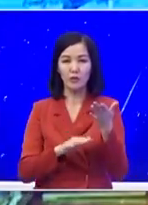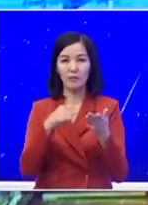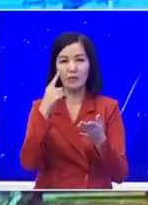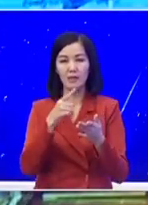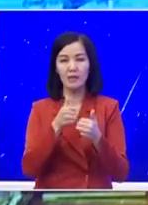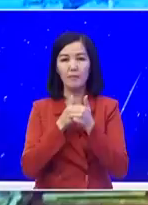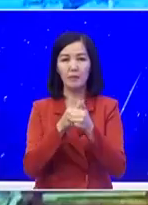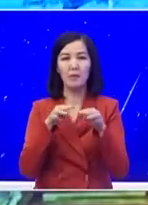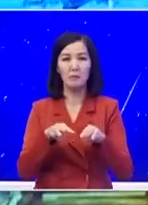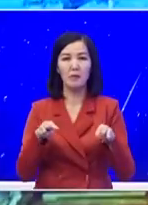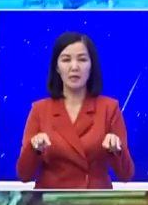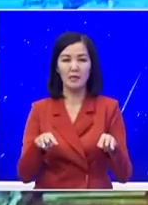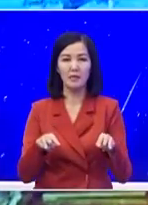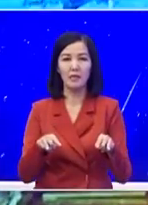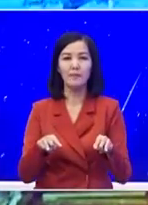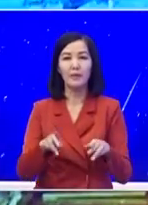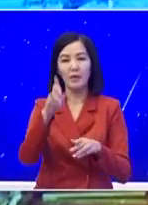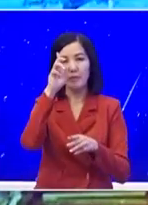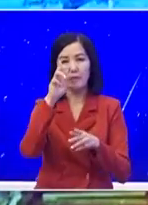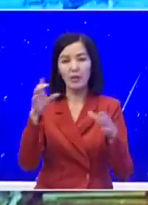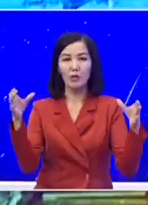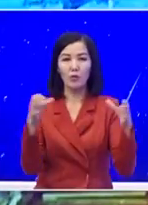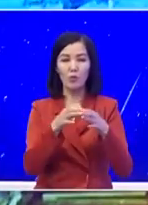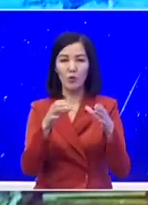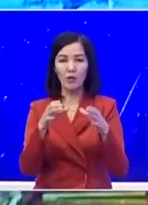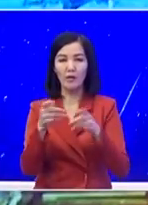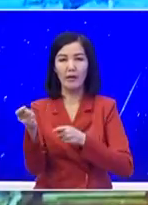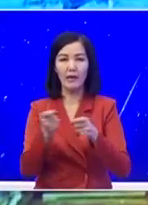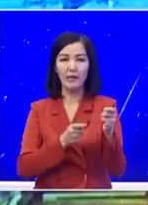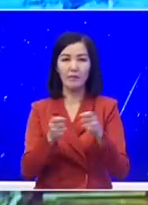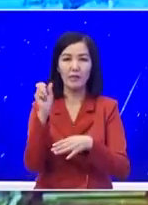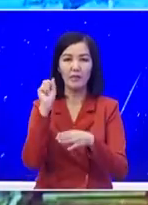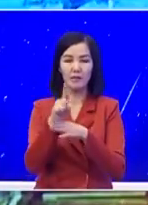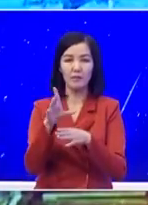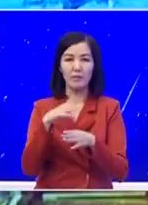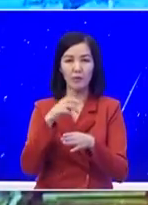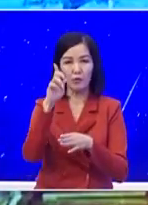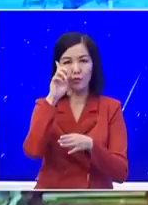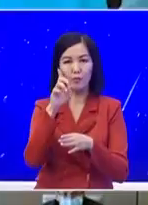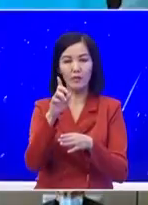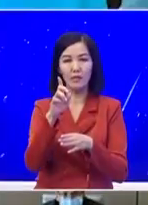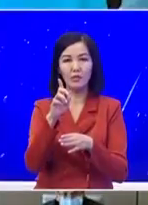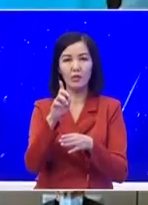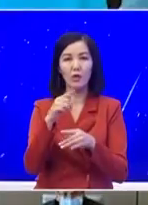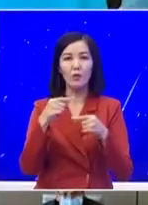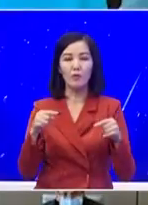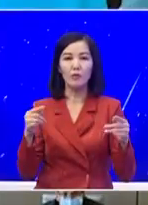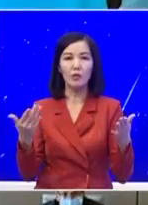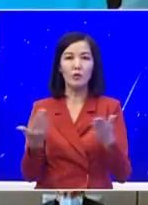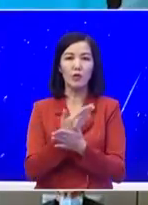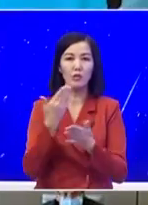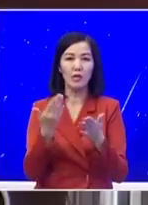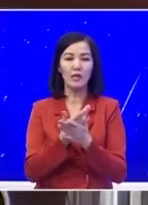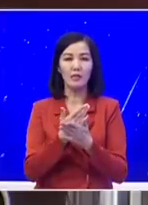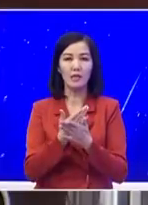деді премьер-министр. Мүдделі мемлекеттік органдар мен әкімдіктерге тиісті тапсырмалар берді. Үкіметтен жеткен өзге де